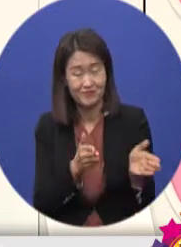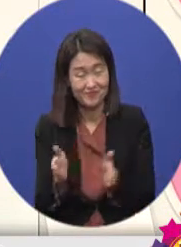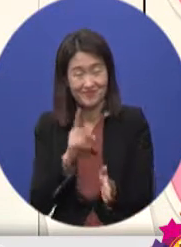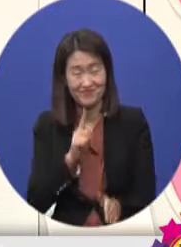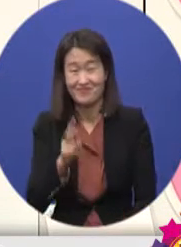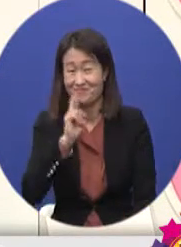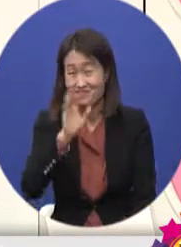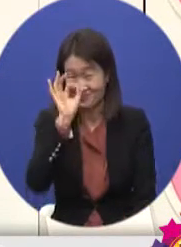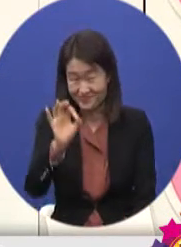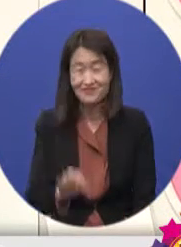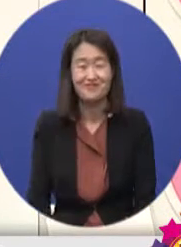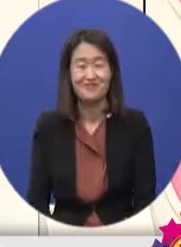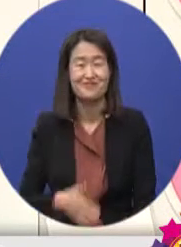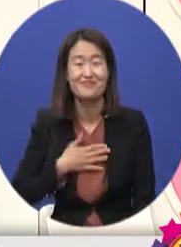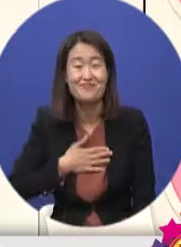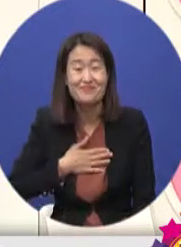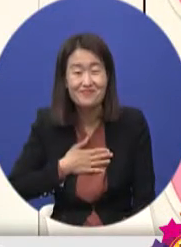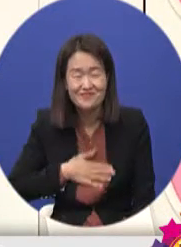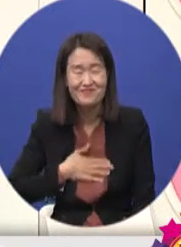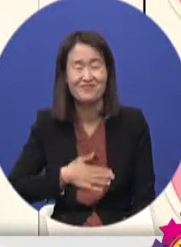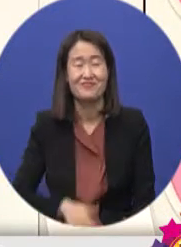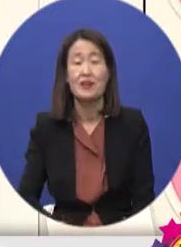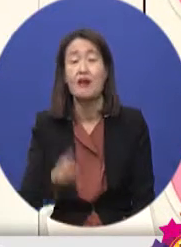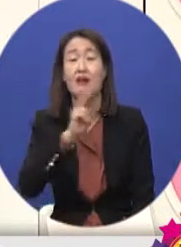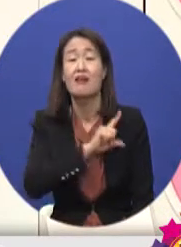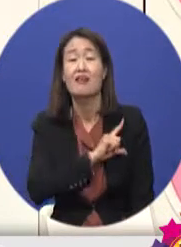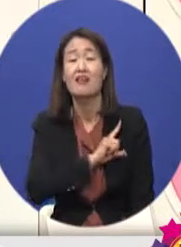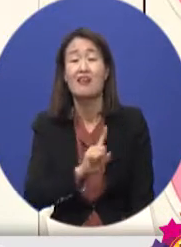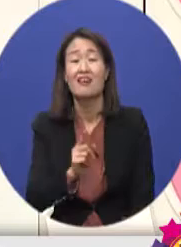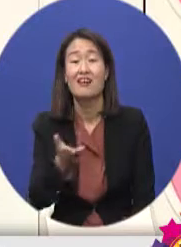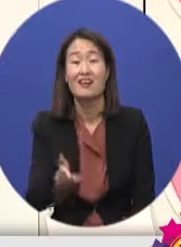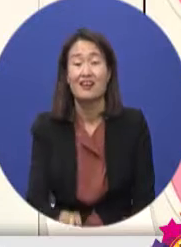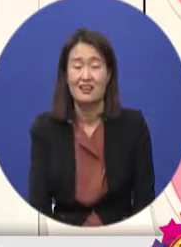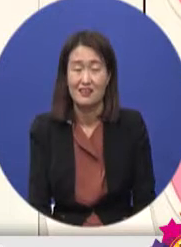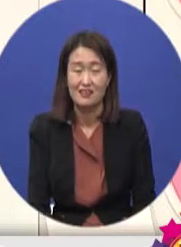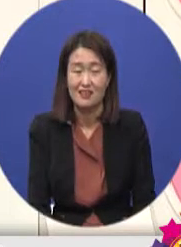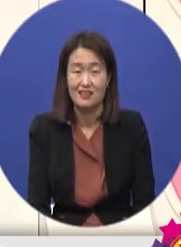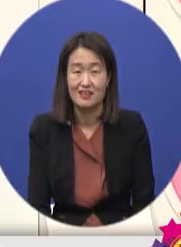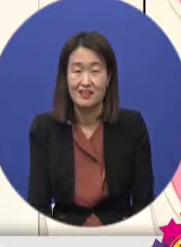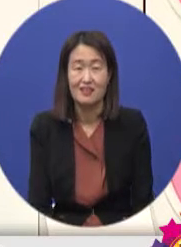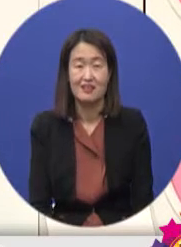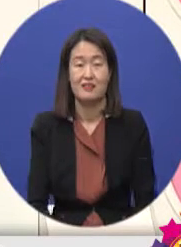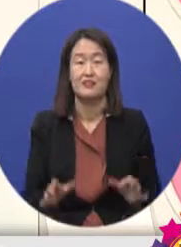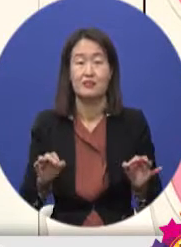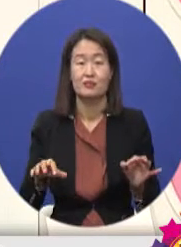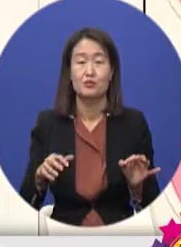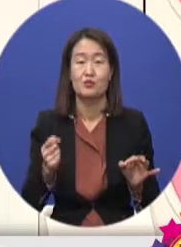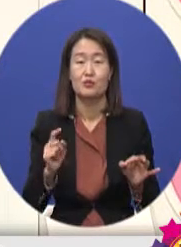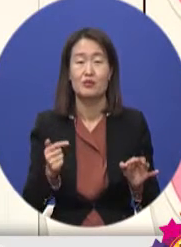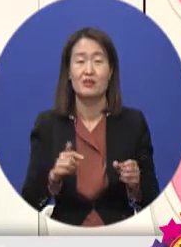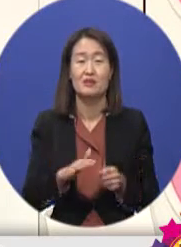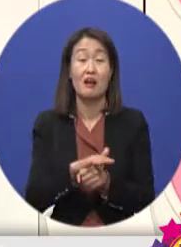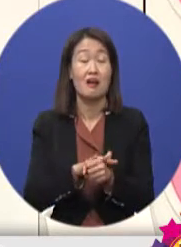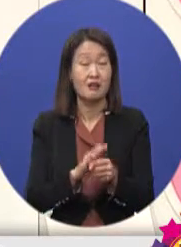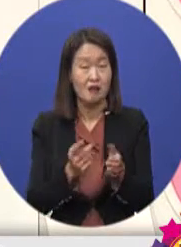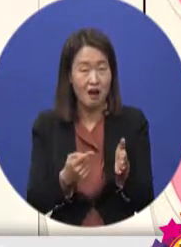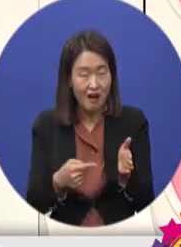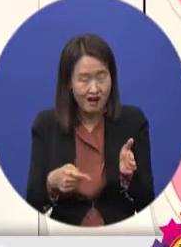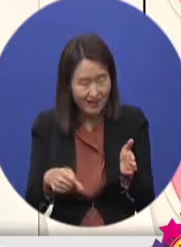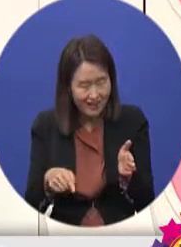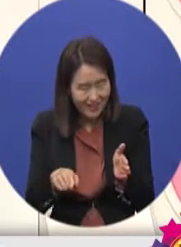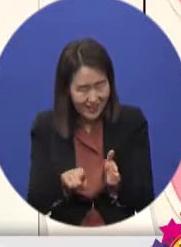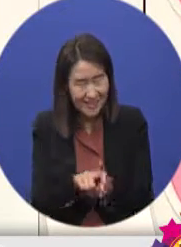자, 노래 들어볼게요. 예. 어떤 노래 하실까요? 김종환의 사랑을 위하여.